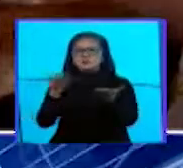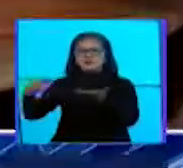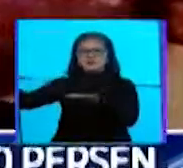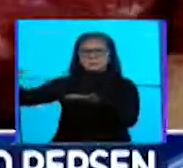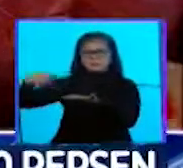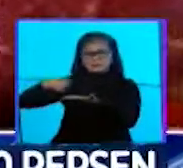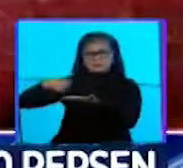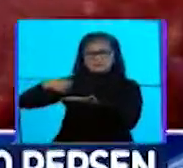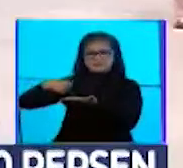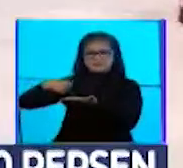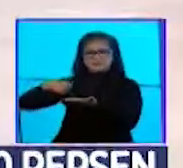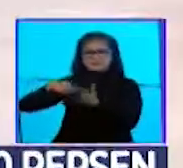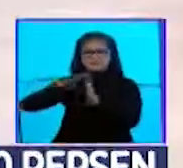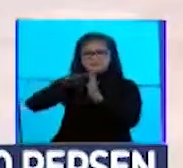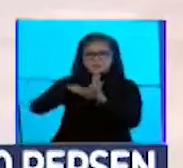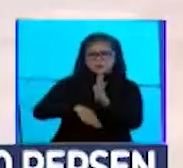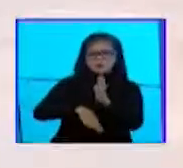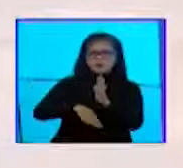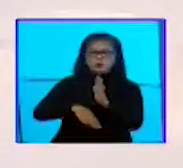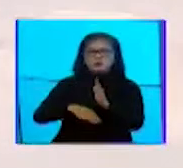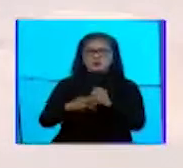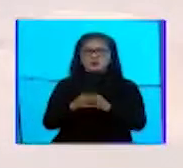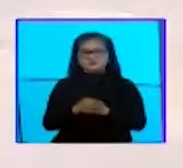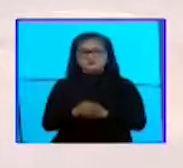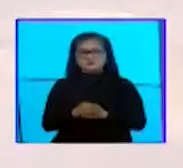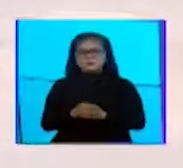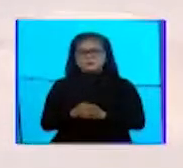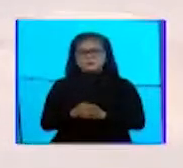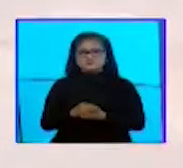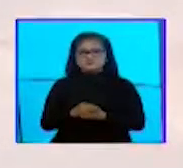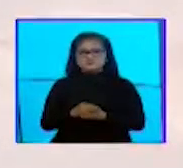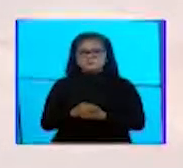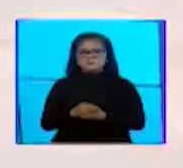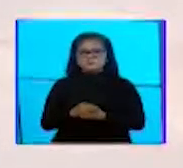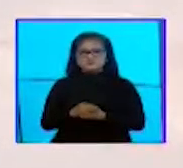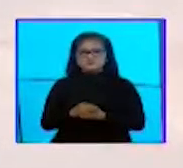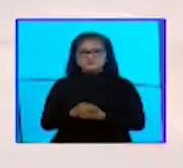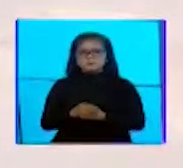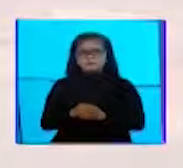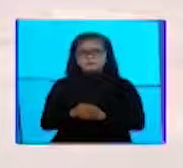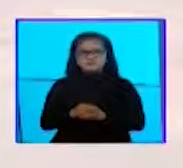4% penjualan. Dari Jakarta, Gibi Natasha Septian Bayu, Syahrul Romadoni, iNews melaporkan.